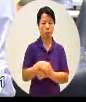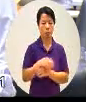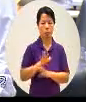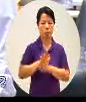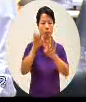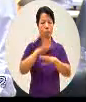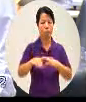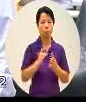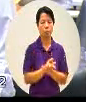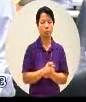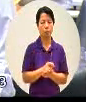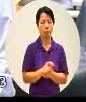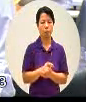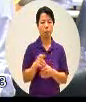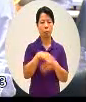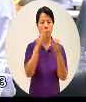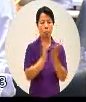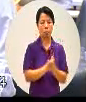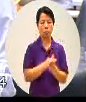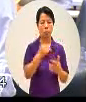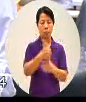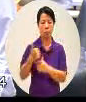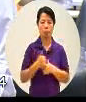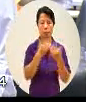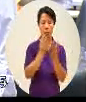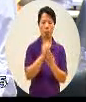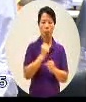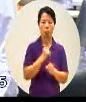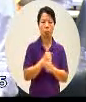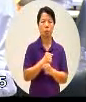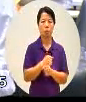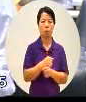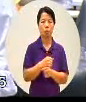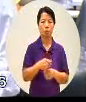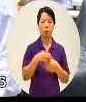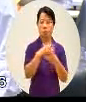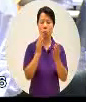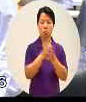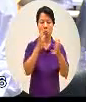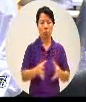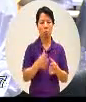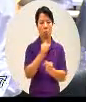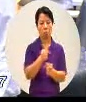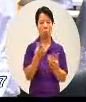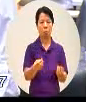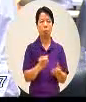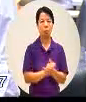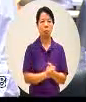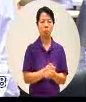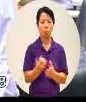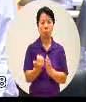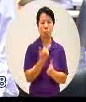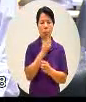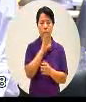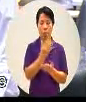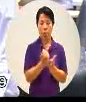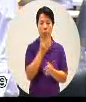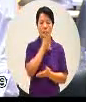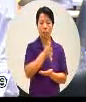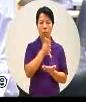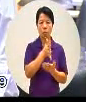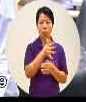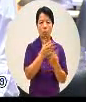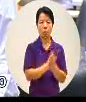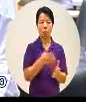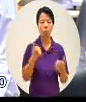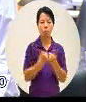项就不行了。啊，你所有的建设，你所有的做的工作都没有落实啊。哦，我当初我讲的连。议